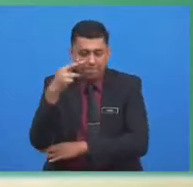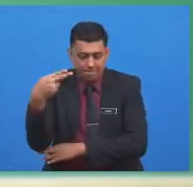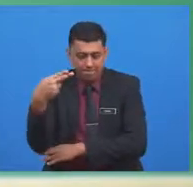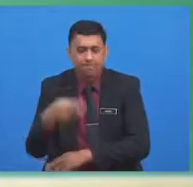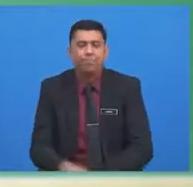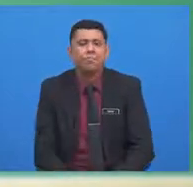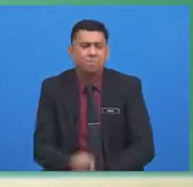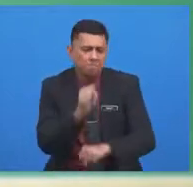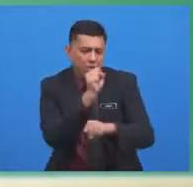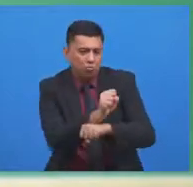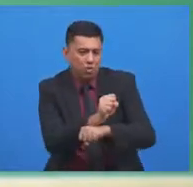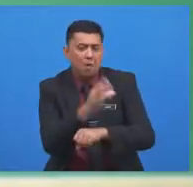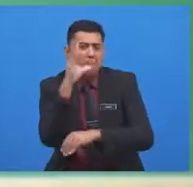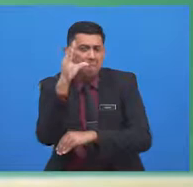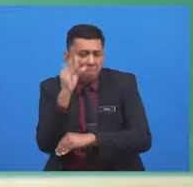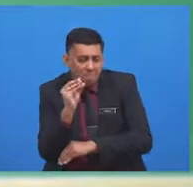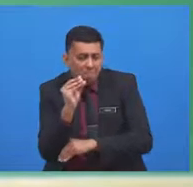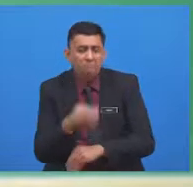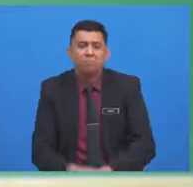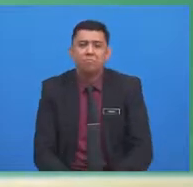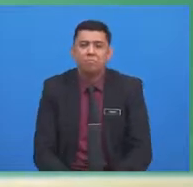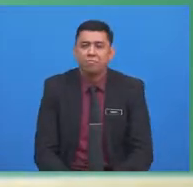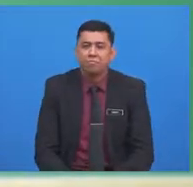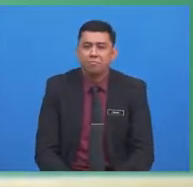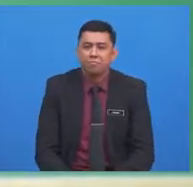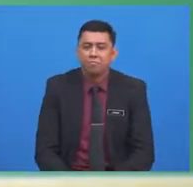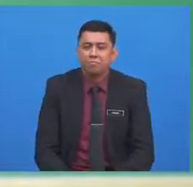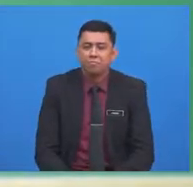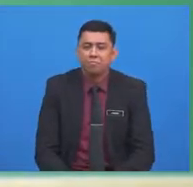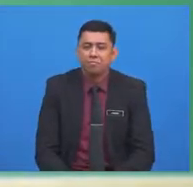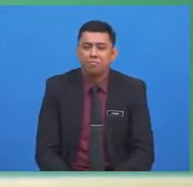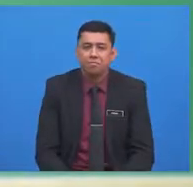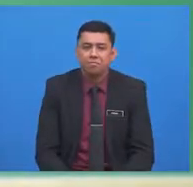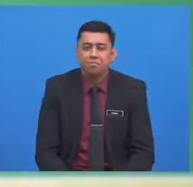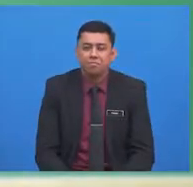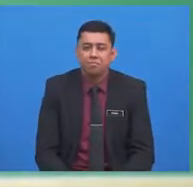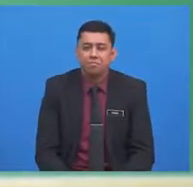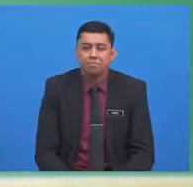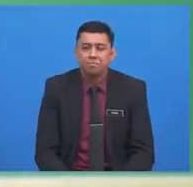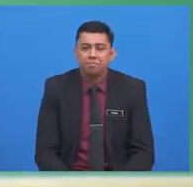dengan batuan yang lembut seperti kalsit dan gypsum.